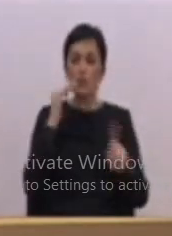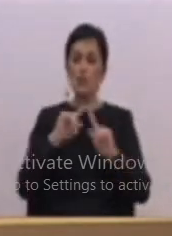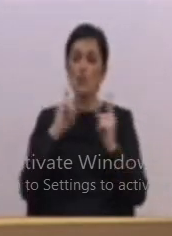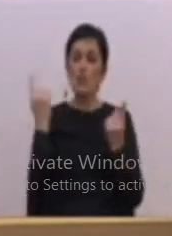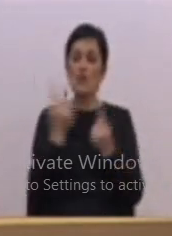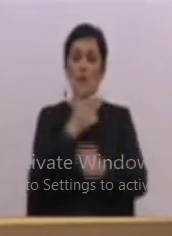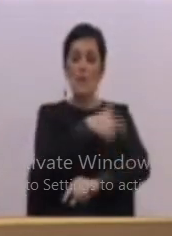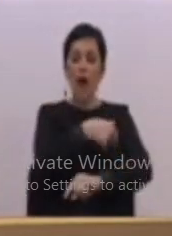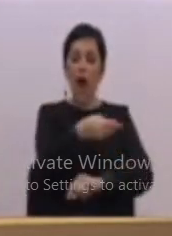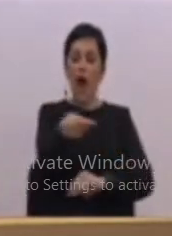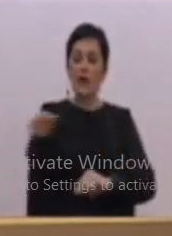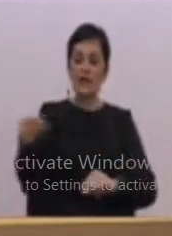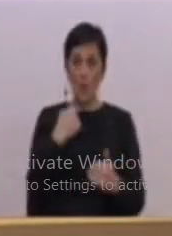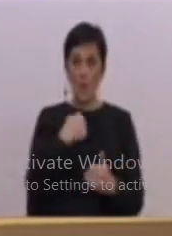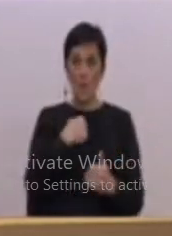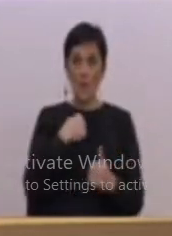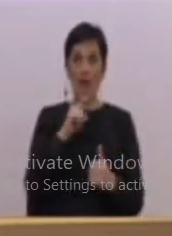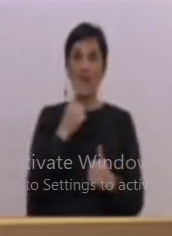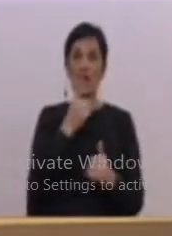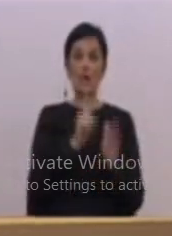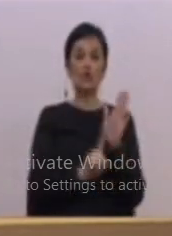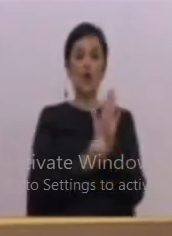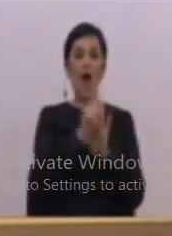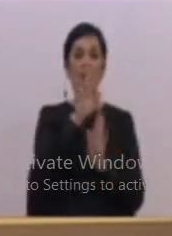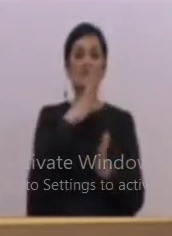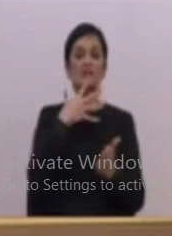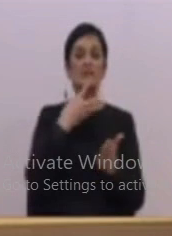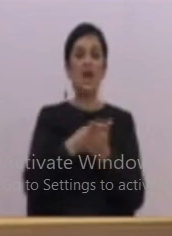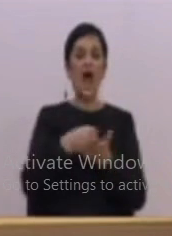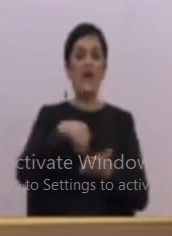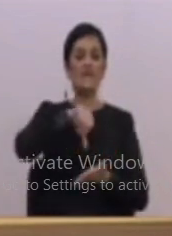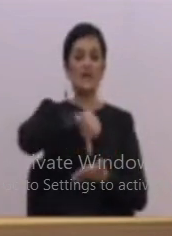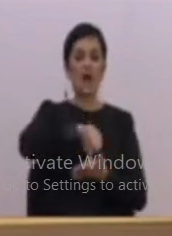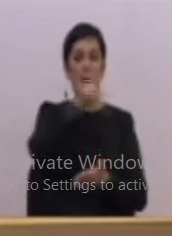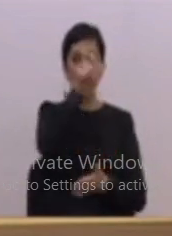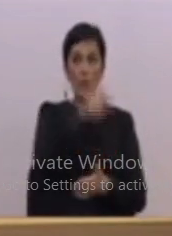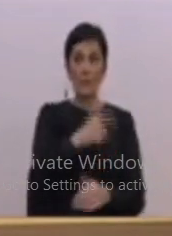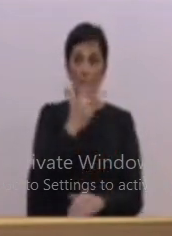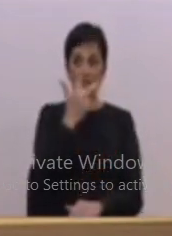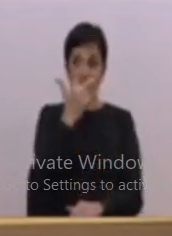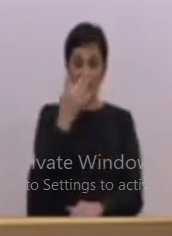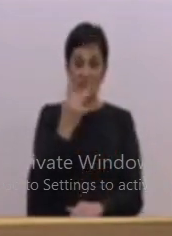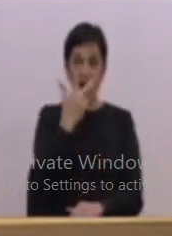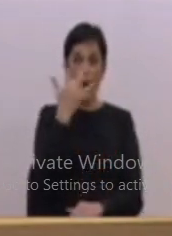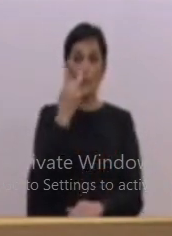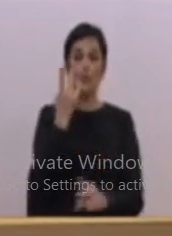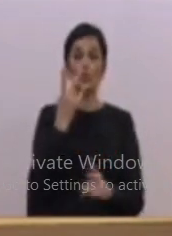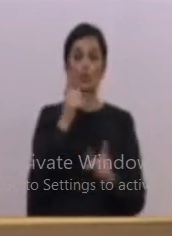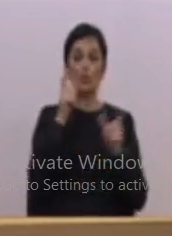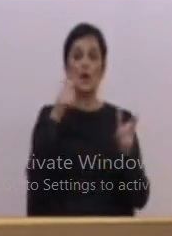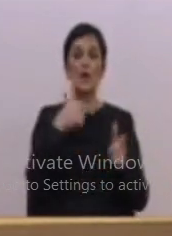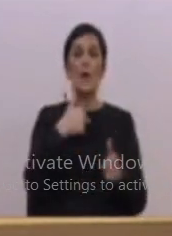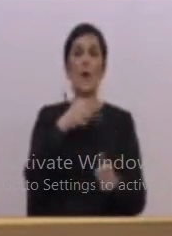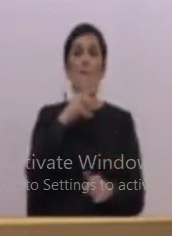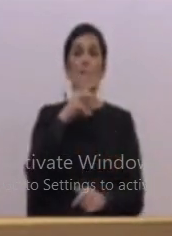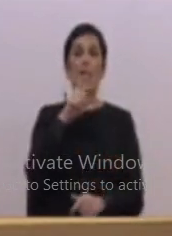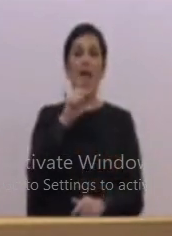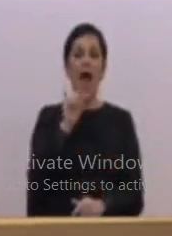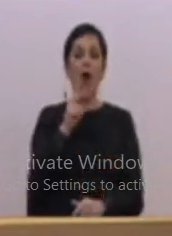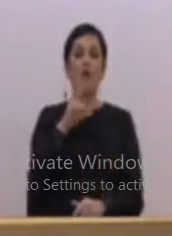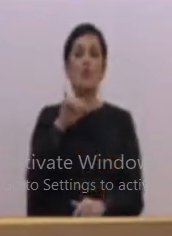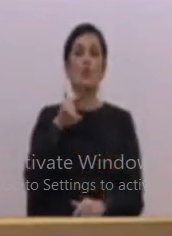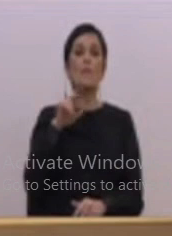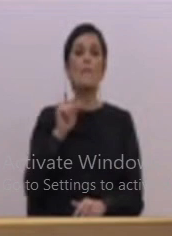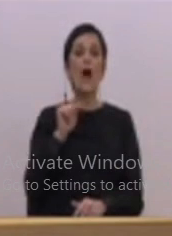parlamentshi da mea kulpa tsitsqet sakutari gamotsva samjer unda daizakhot Mea culpa,